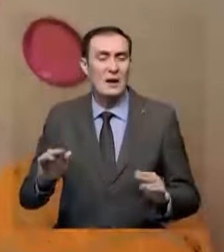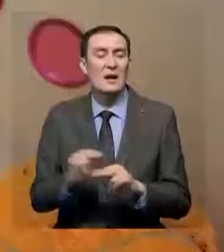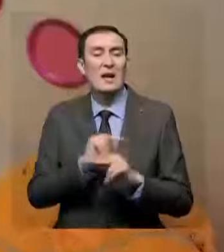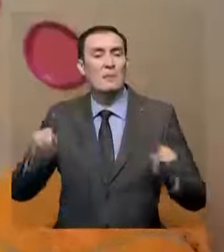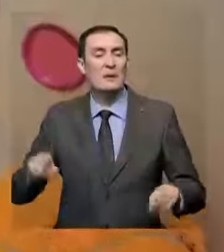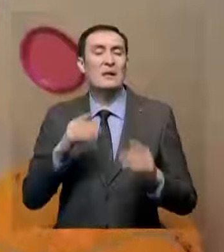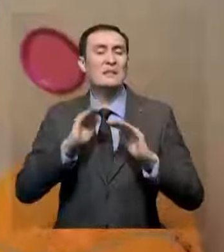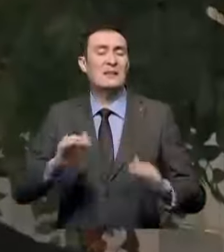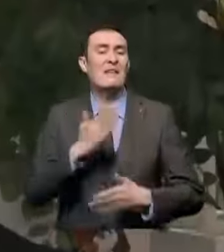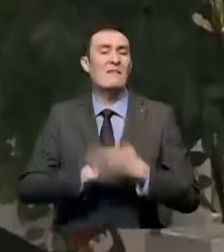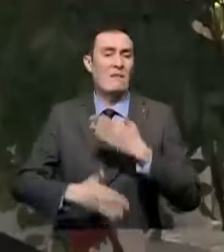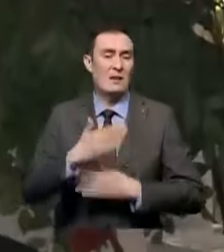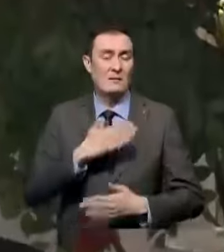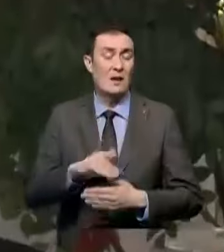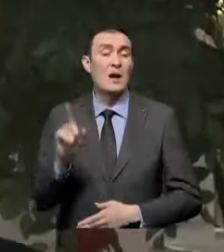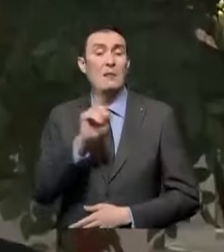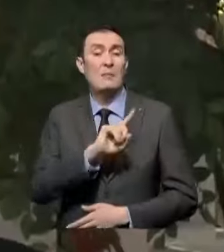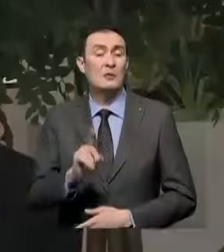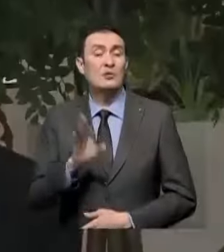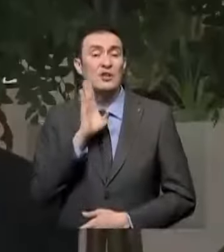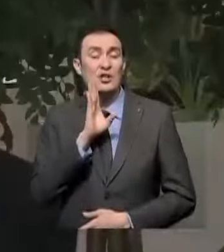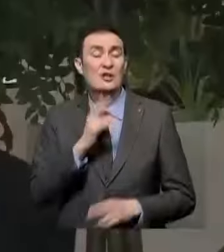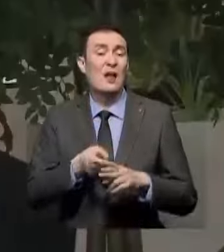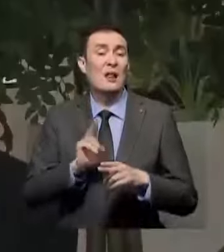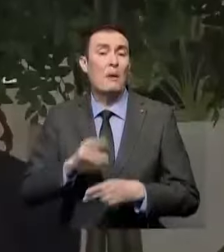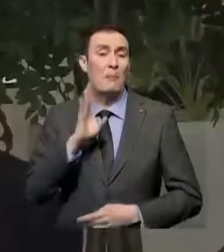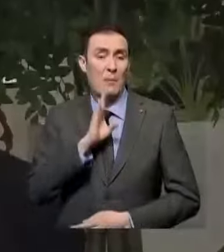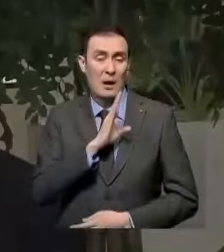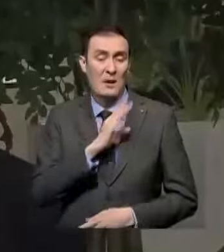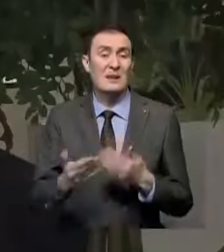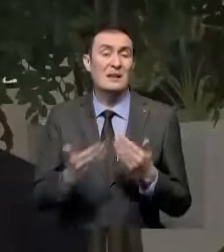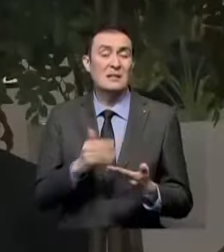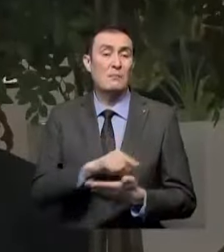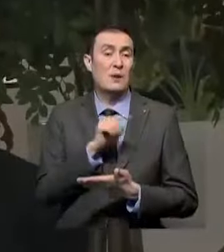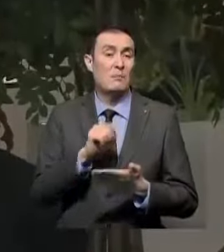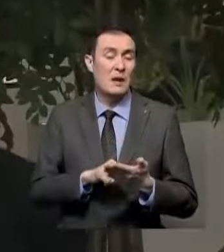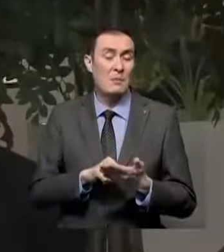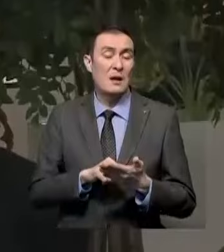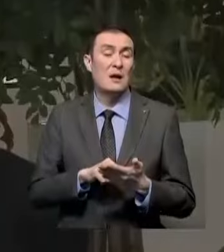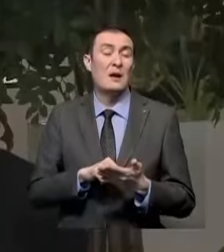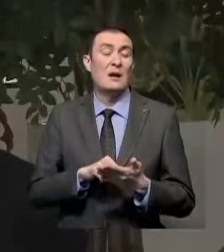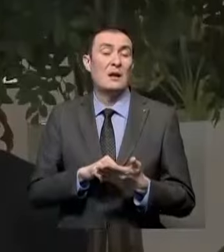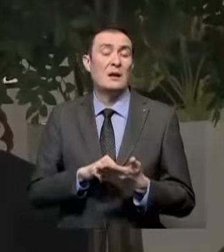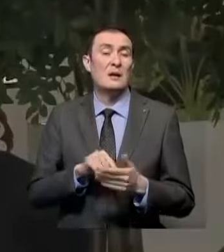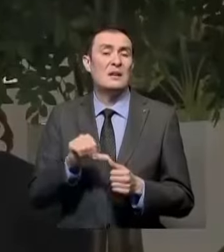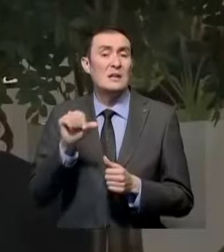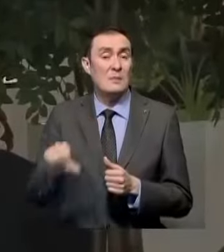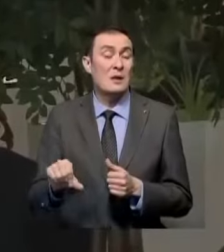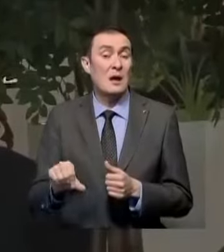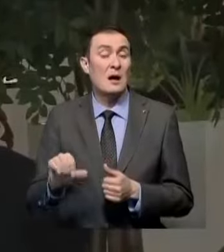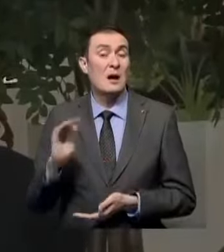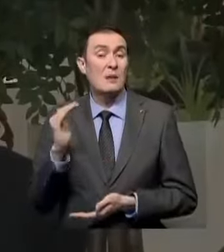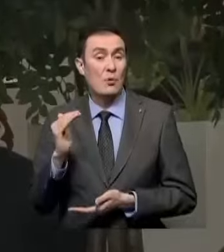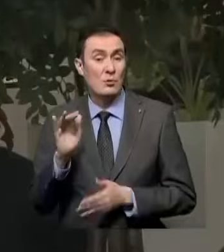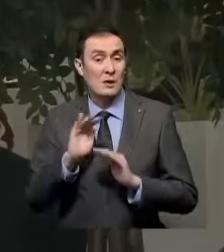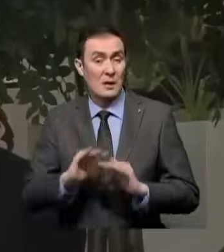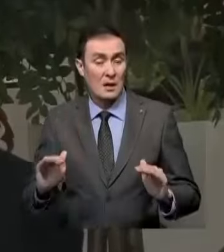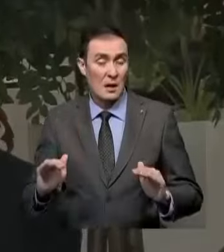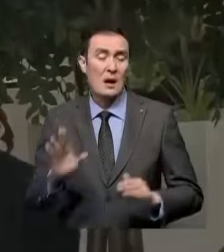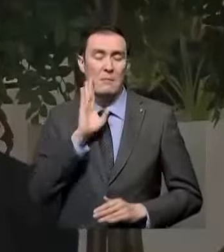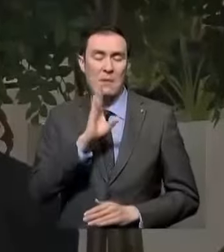реабилитацией детей-инвалидов. Потому что женщина – это мама. Поэтому если проблема касается именно ребенка,